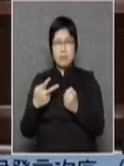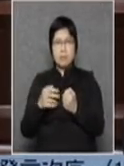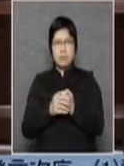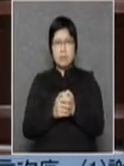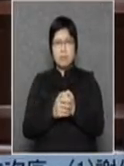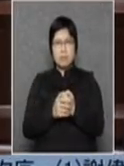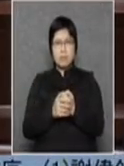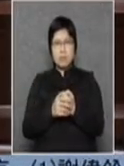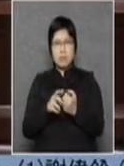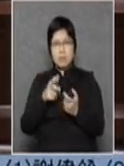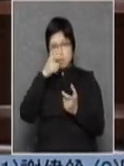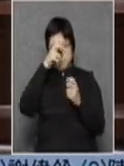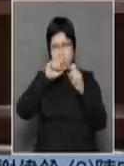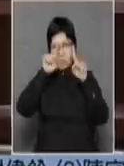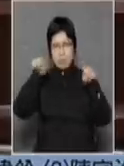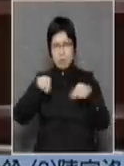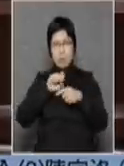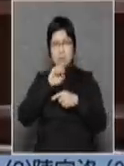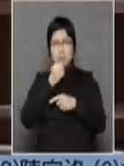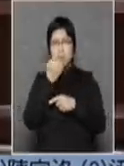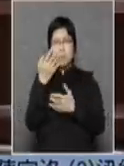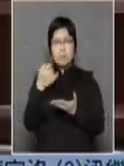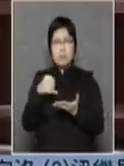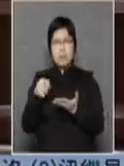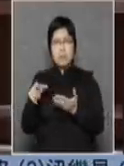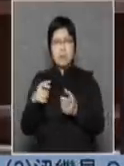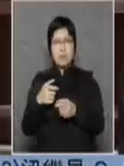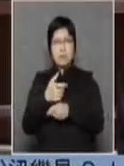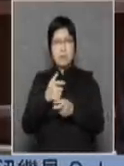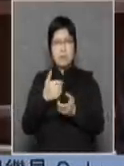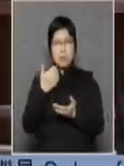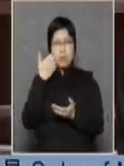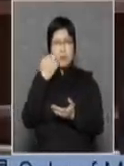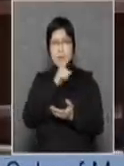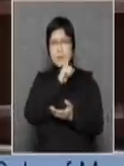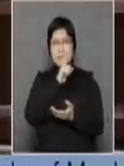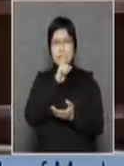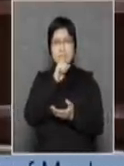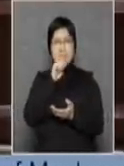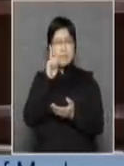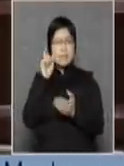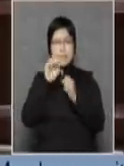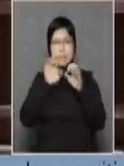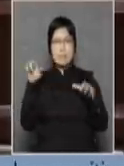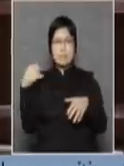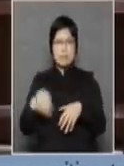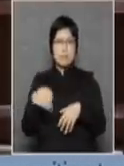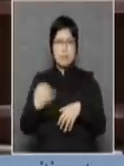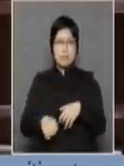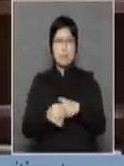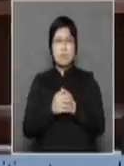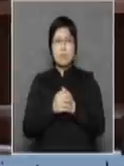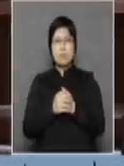並未能夠喺施政報告之中提出能夠令市場冷靜嘅訊息。 主